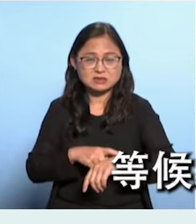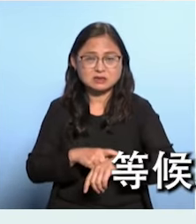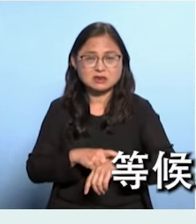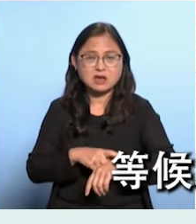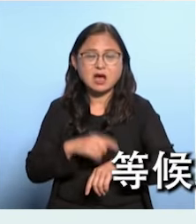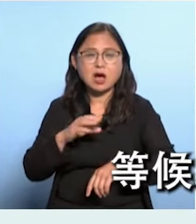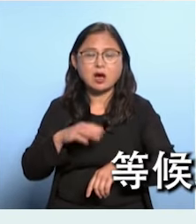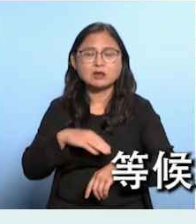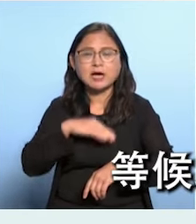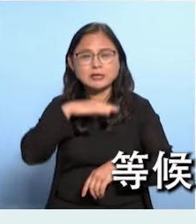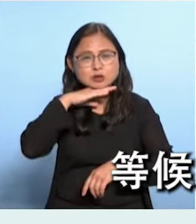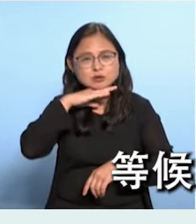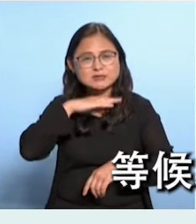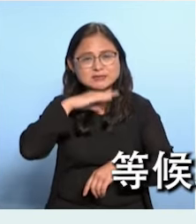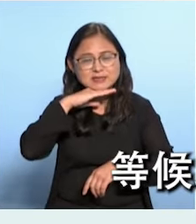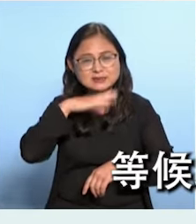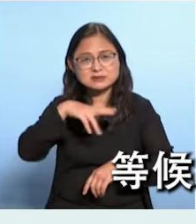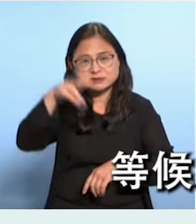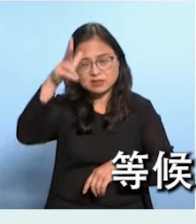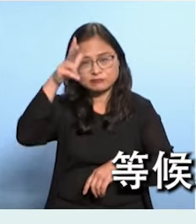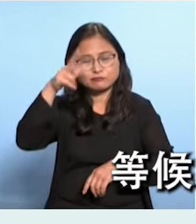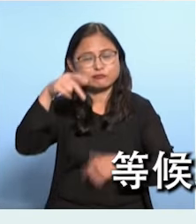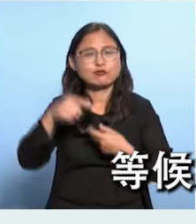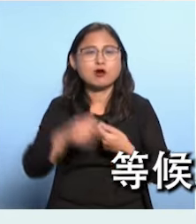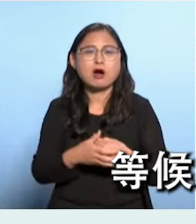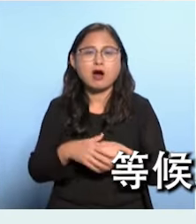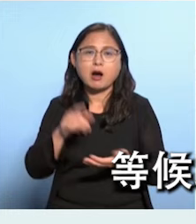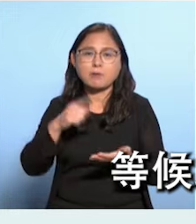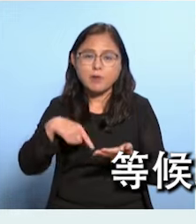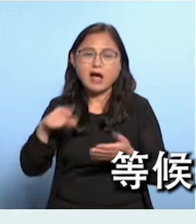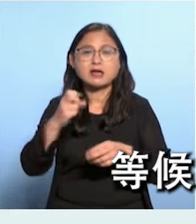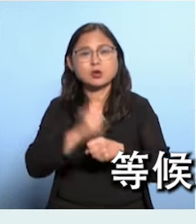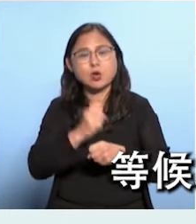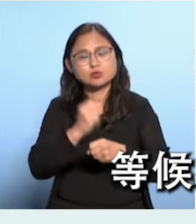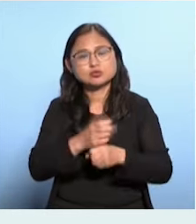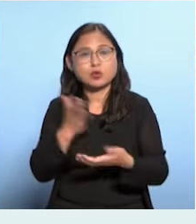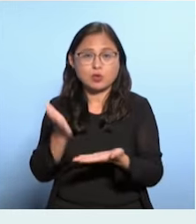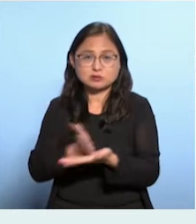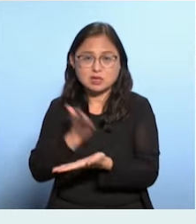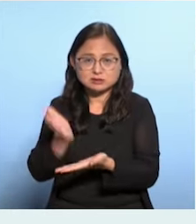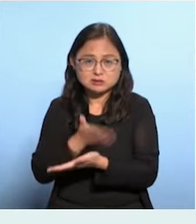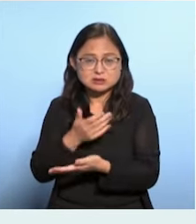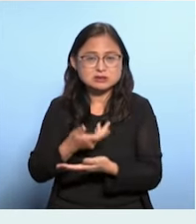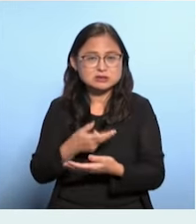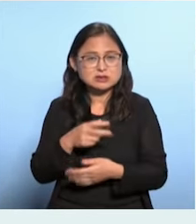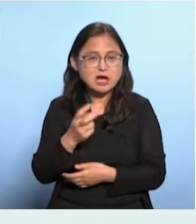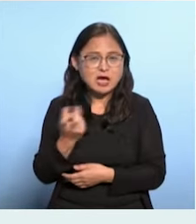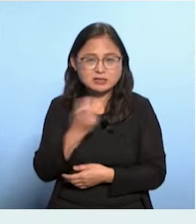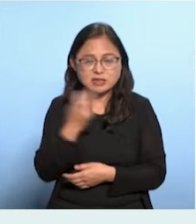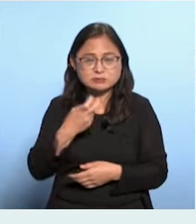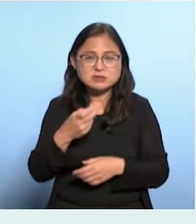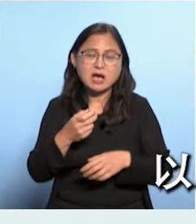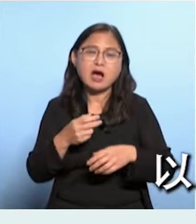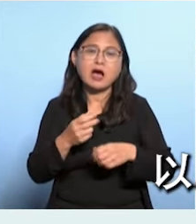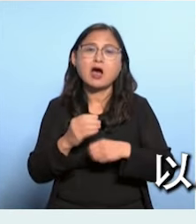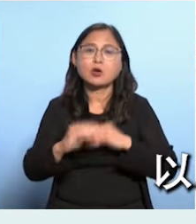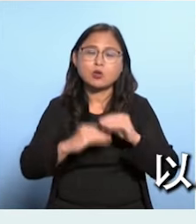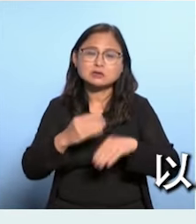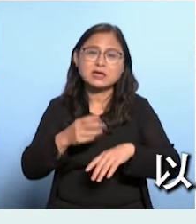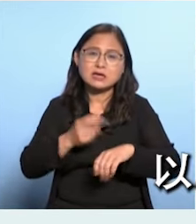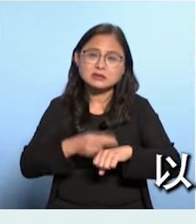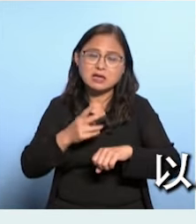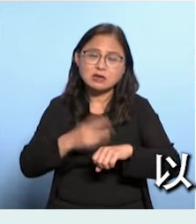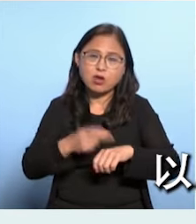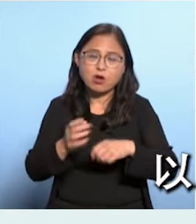用於等候政府部門的批准開工、測試、檢查工程的質量、以至完